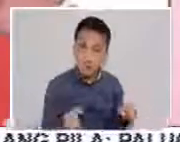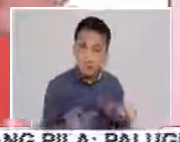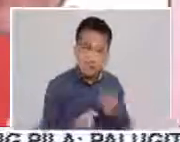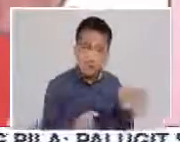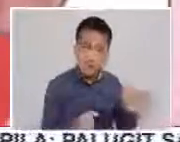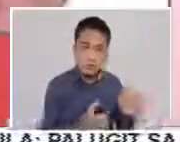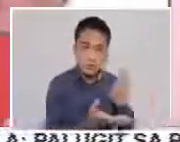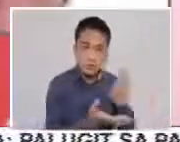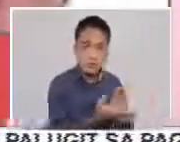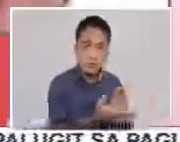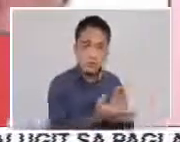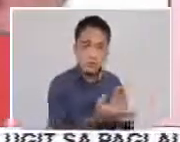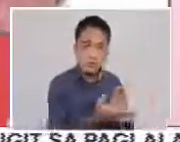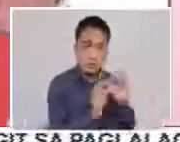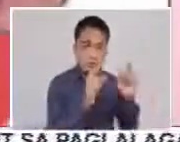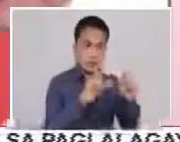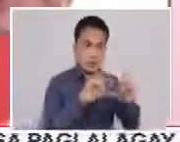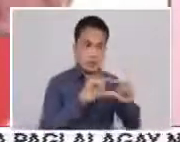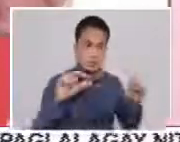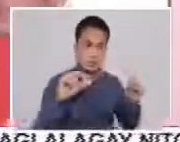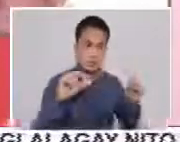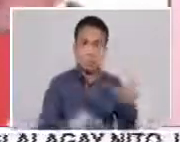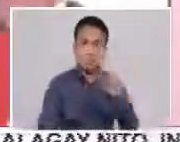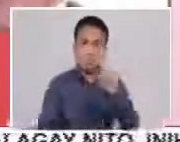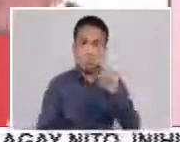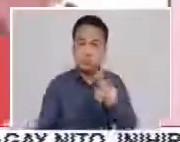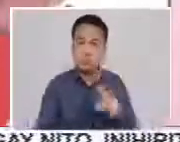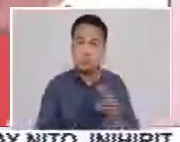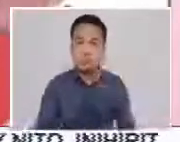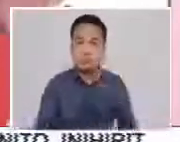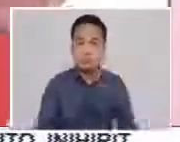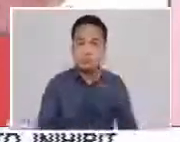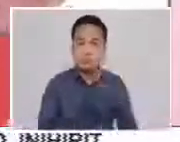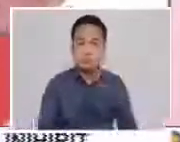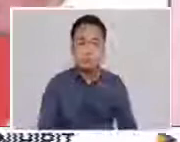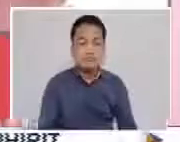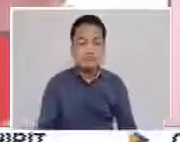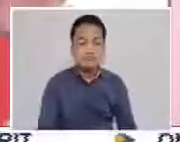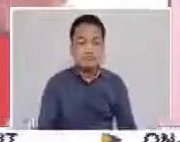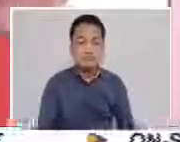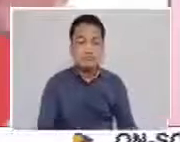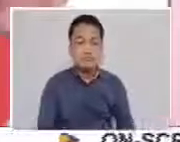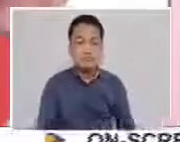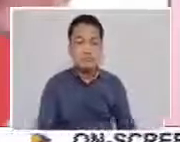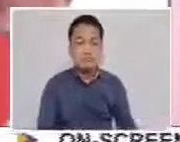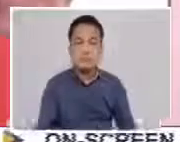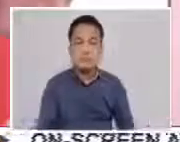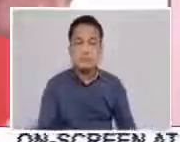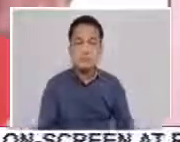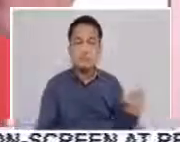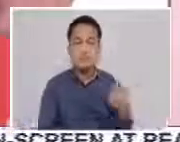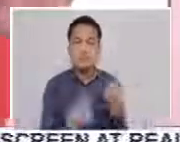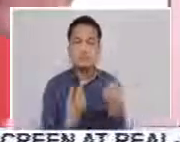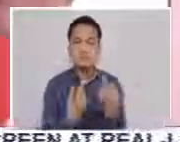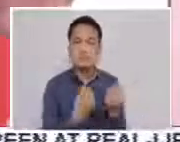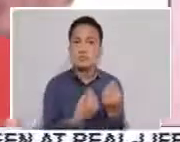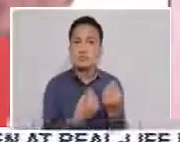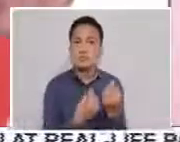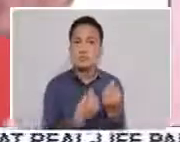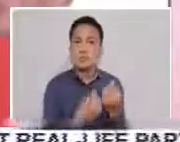At kami po ay nananawagan kung hindi pa naman po sila papasok ng expressway by December 1 onwards